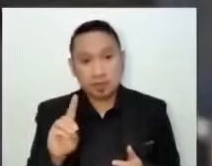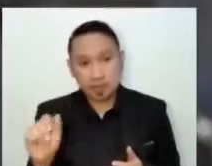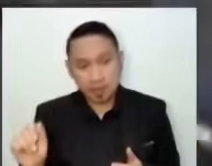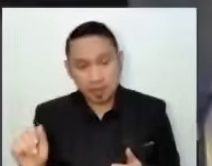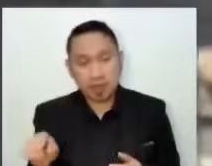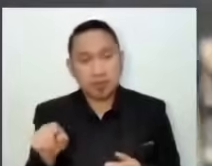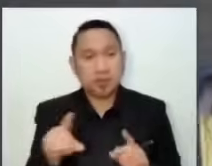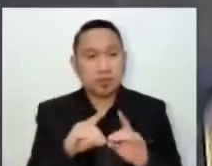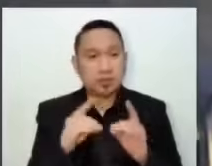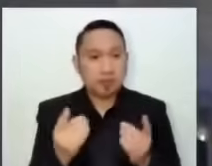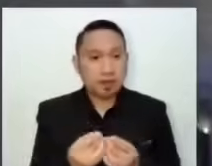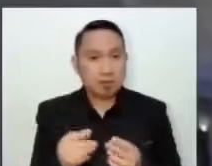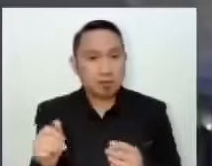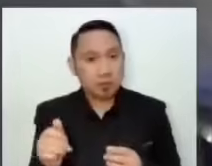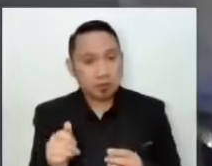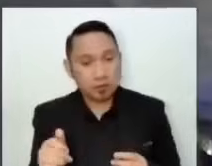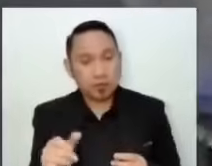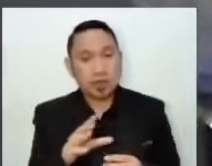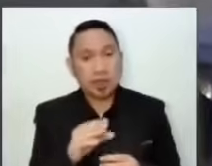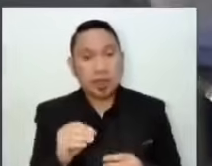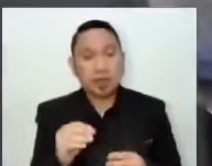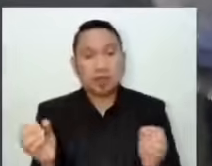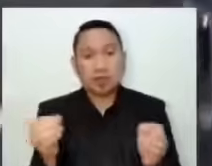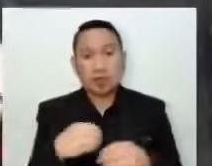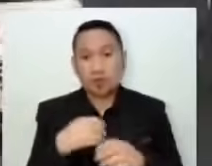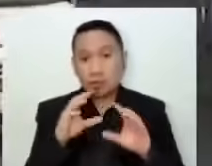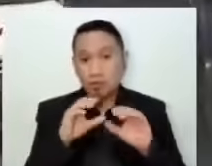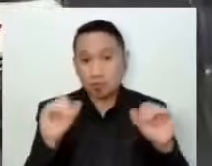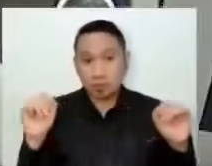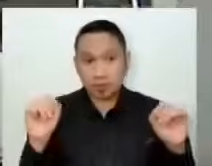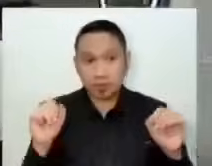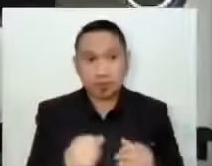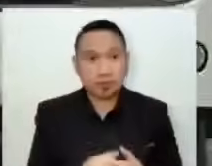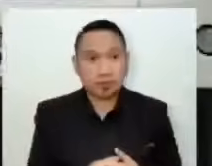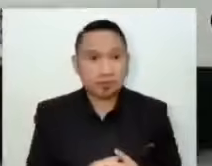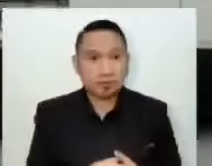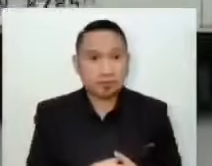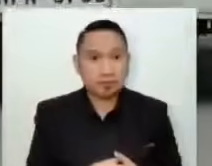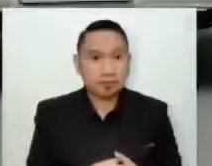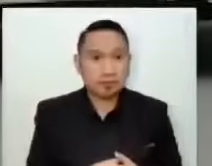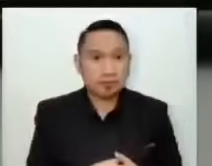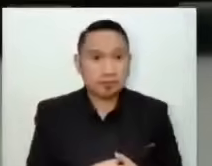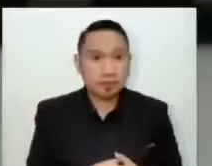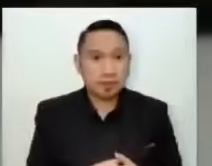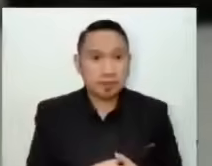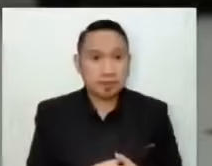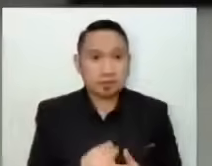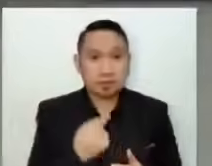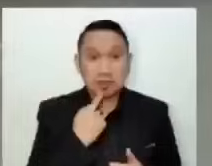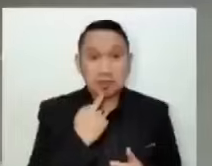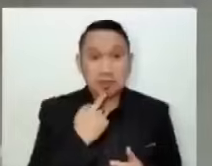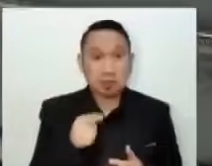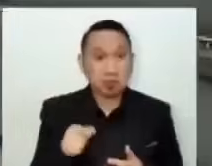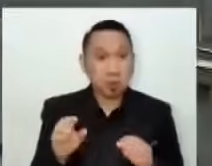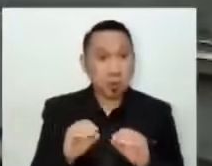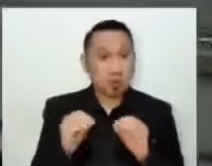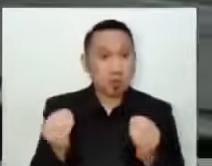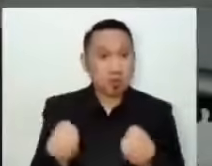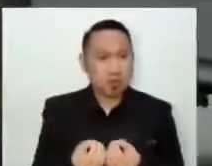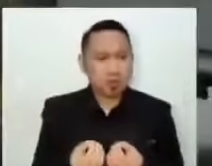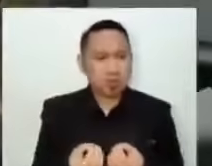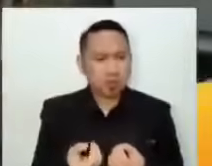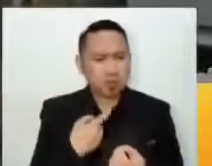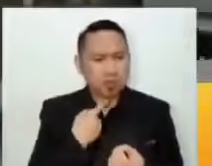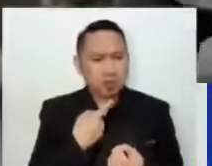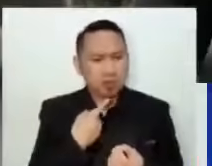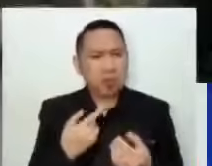po sa Malacanang. Ang sinasabi po ng Manibela ay ito na po ang pinakamalawak na transport strike